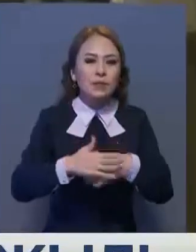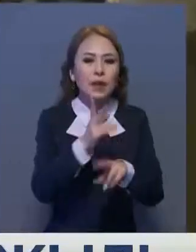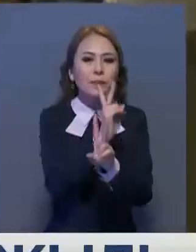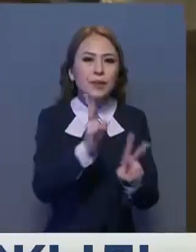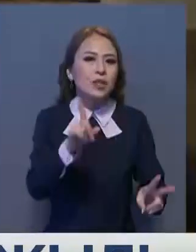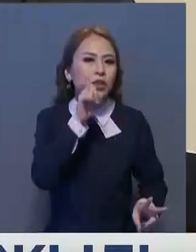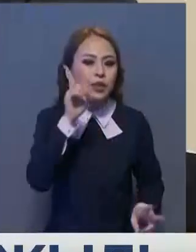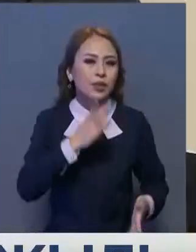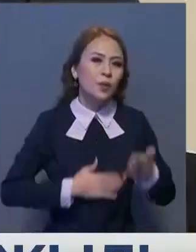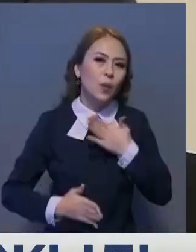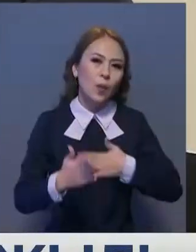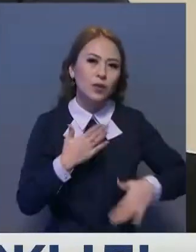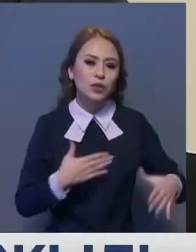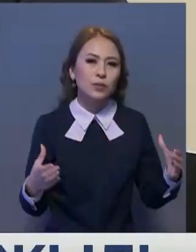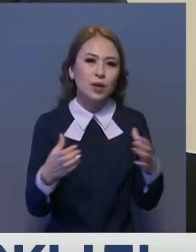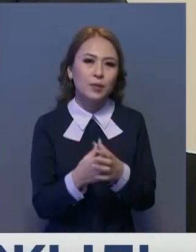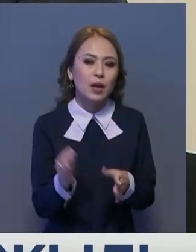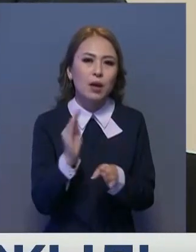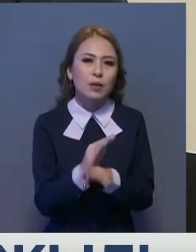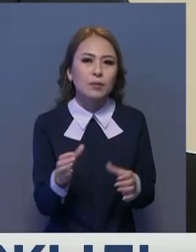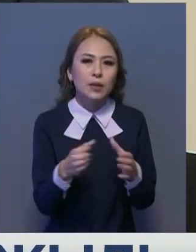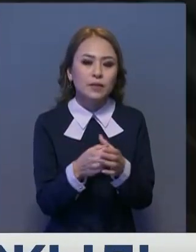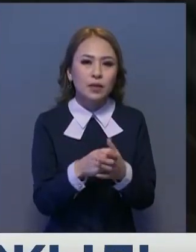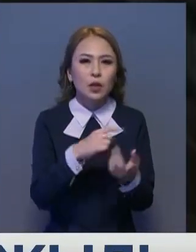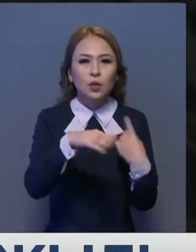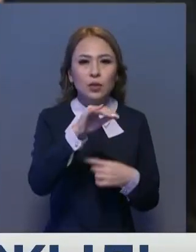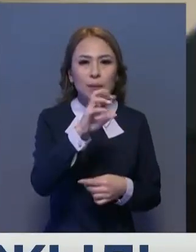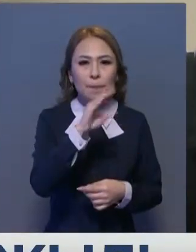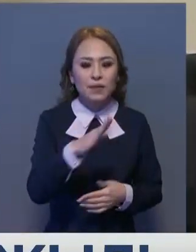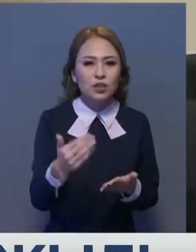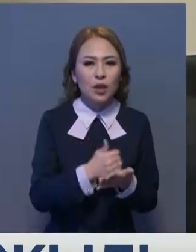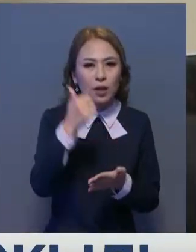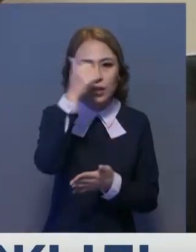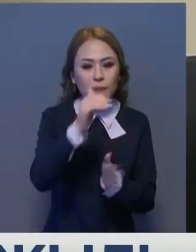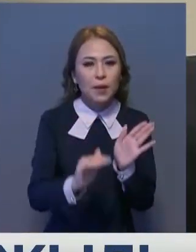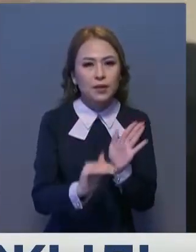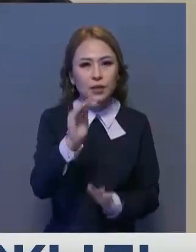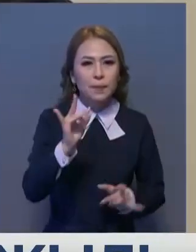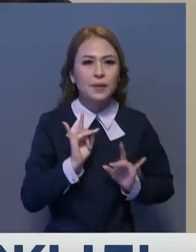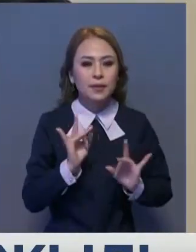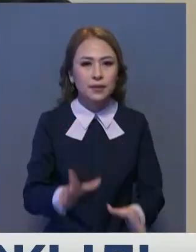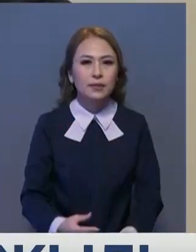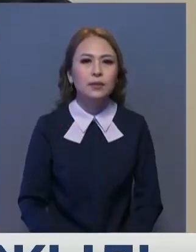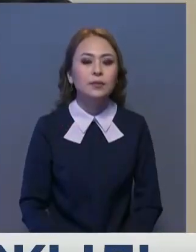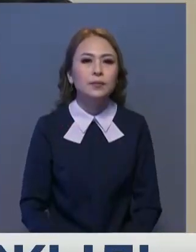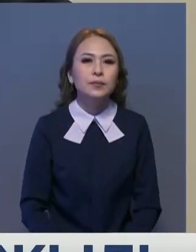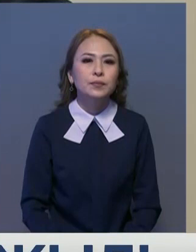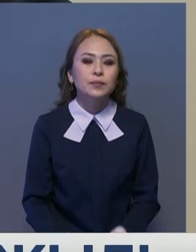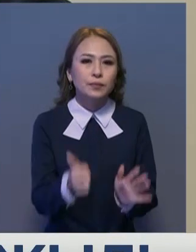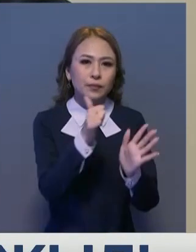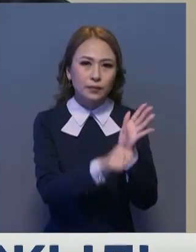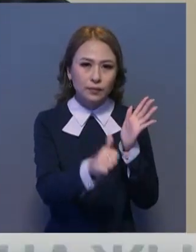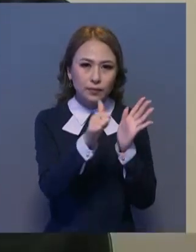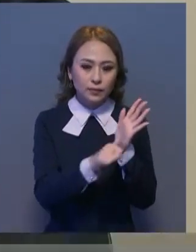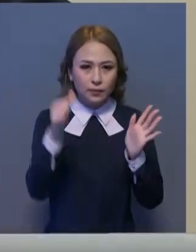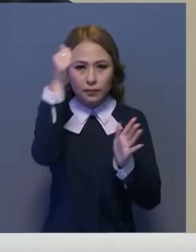бұл жастардың қуанышы деп қабылдайды. Ал композитор Артық Тоқсанбаев жаңа жыл балалық шақтың мерекесі дейді. 60-шы жылдардан осы